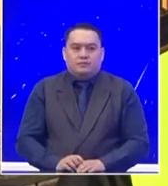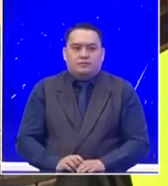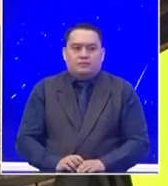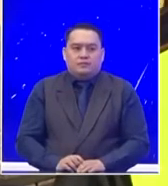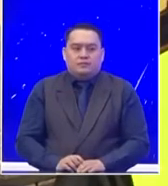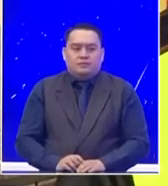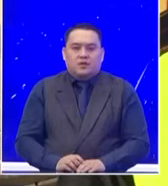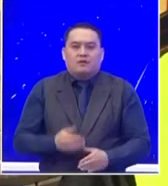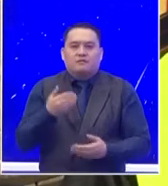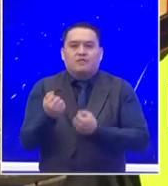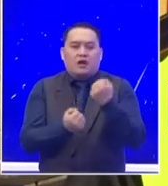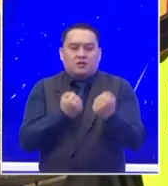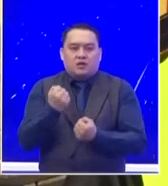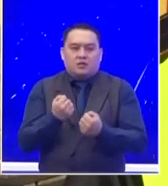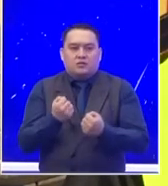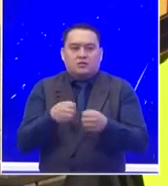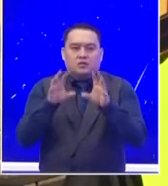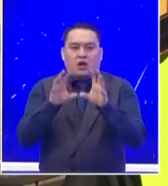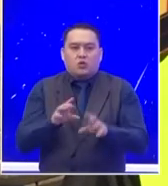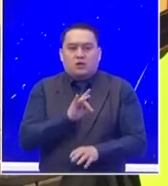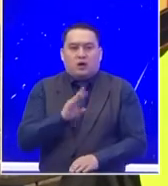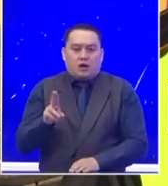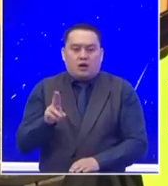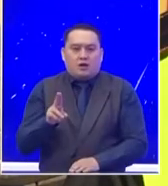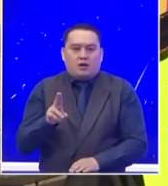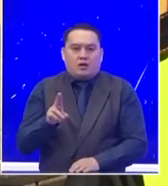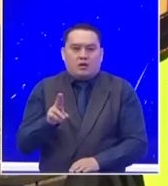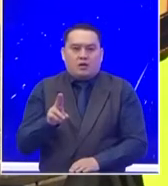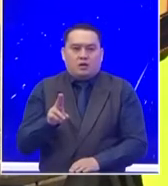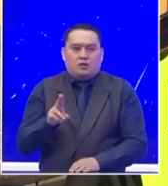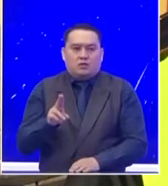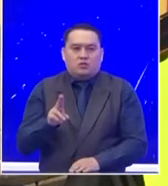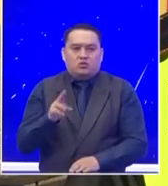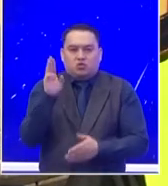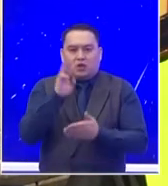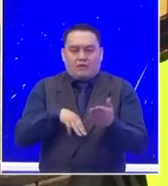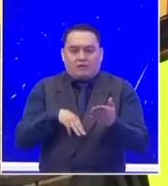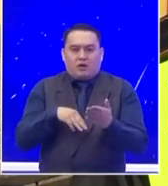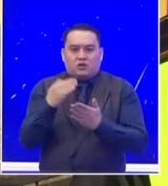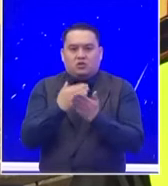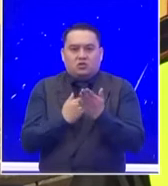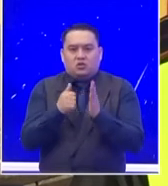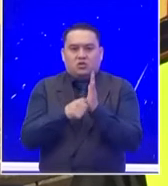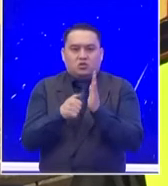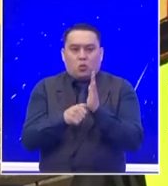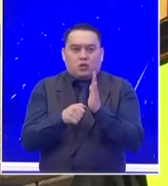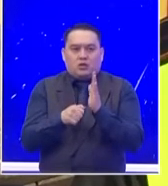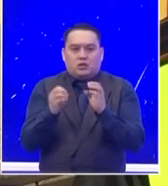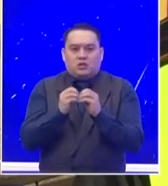пешеход, по административному кодексу Республики Казахстан предусматривается административный штраф по статье 610